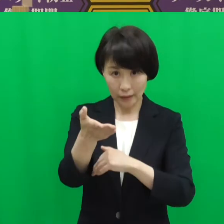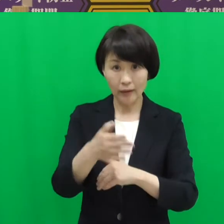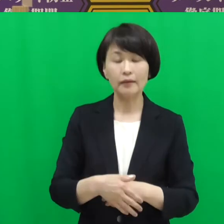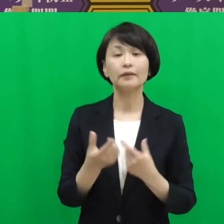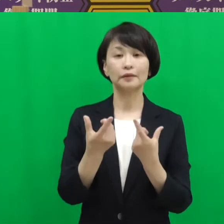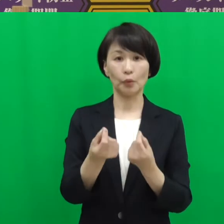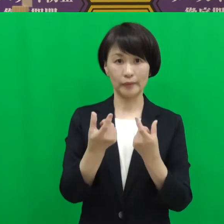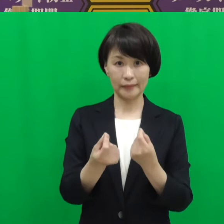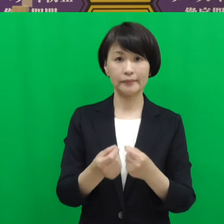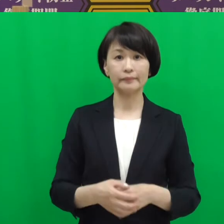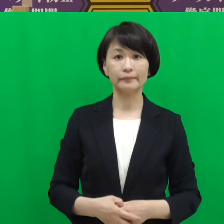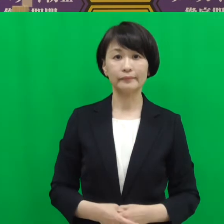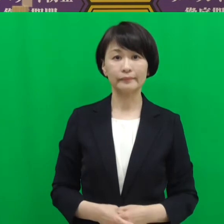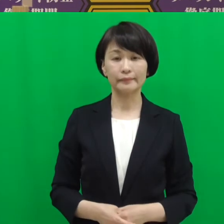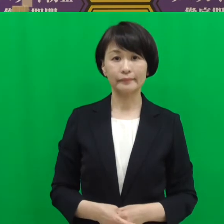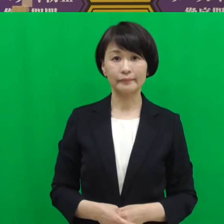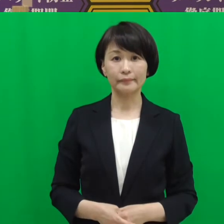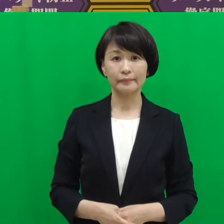はい、